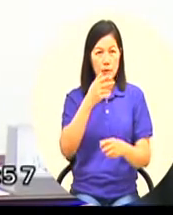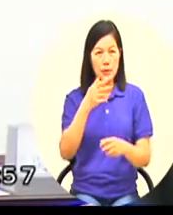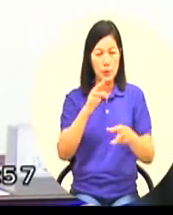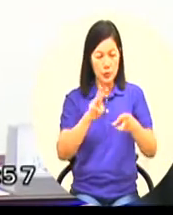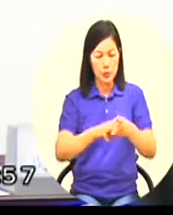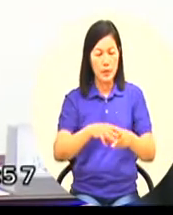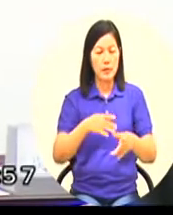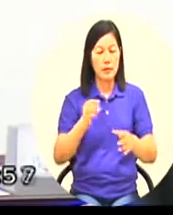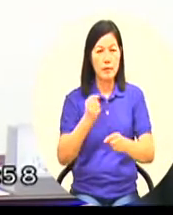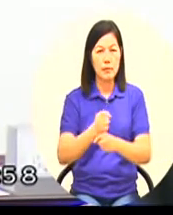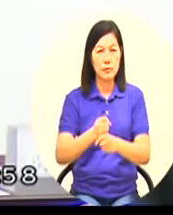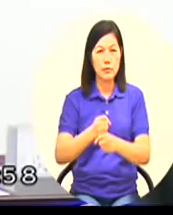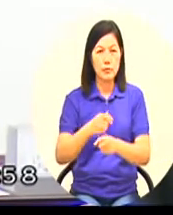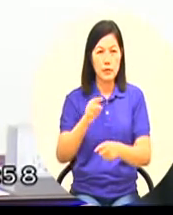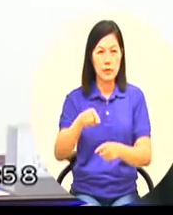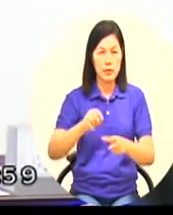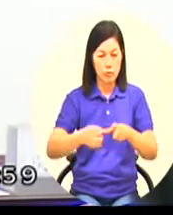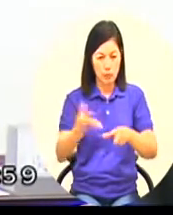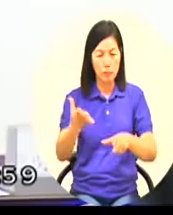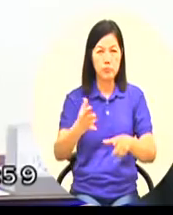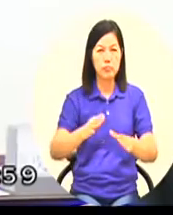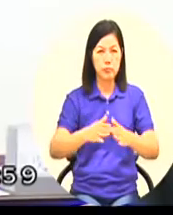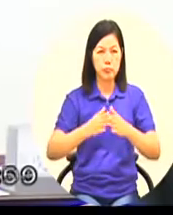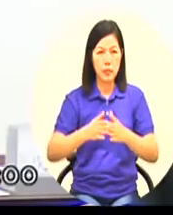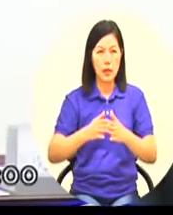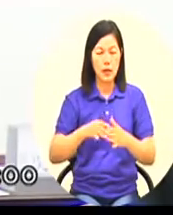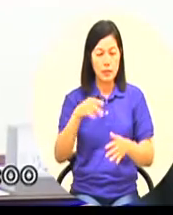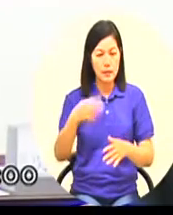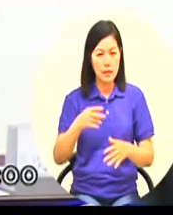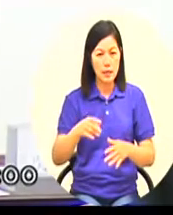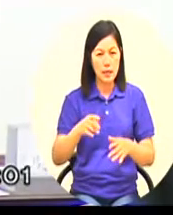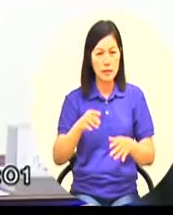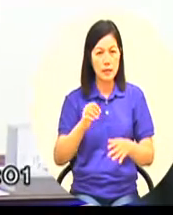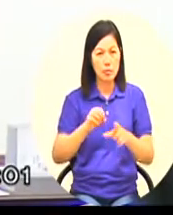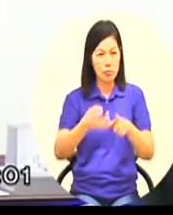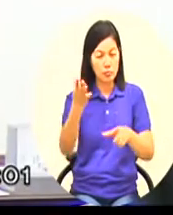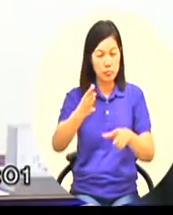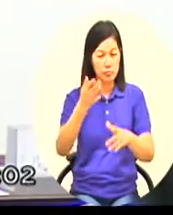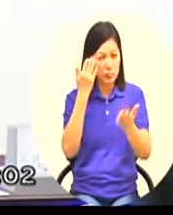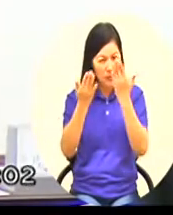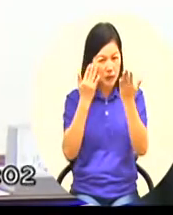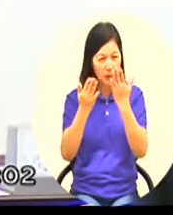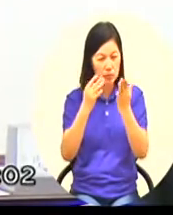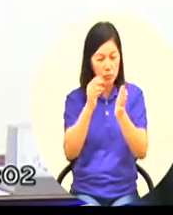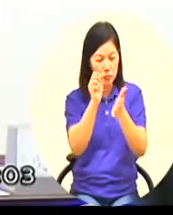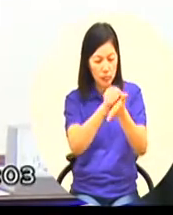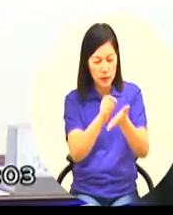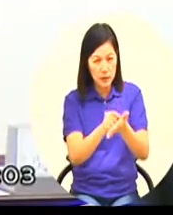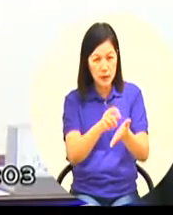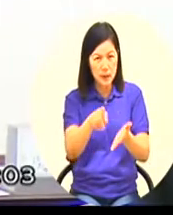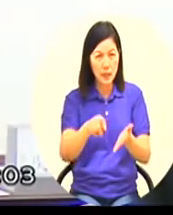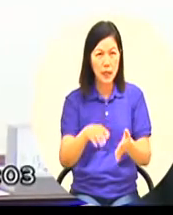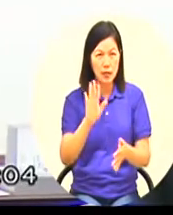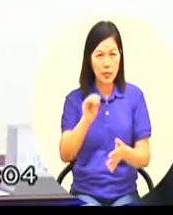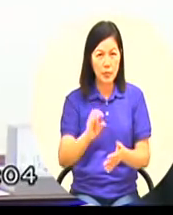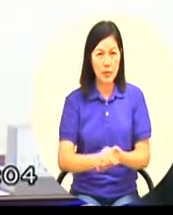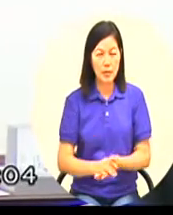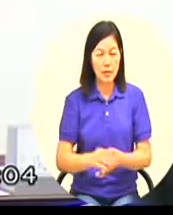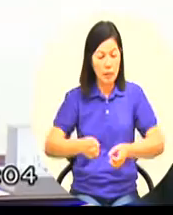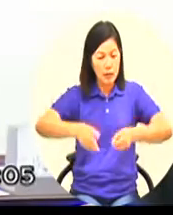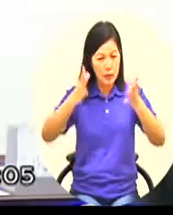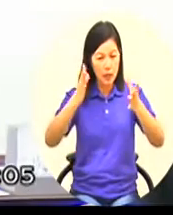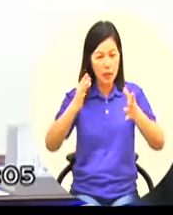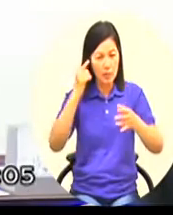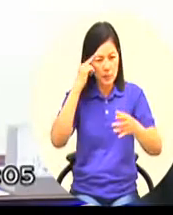对这个政策的论述是精准的、清楚的，还是随便讲的？这个对每一个大楼的反应，到时候会有很大的